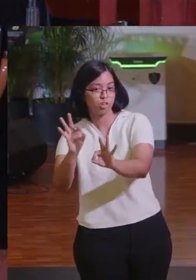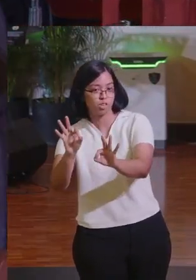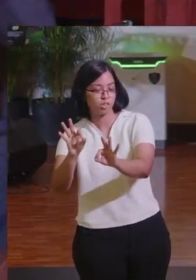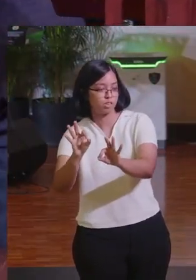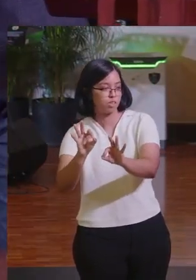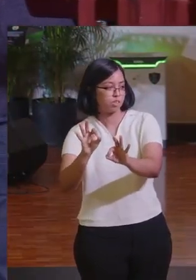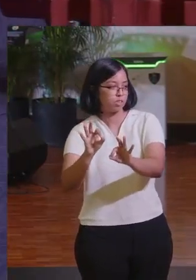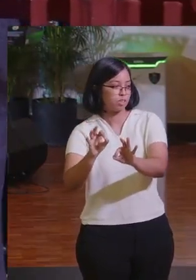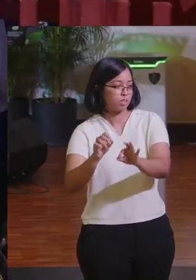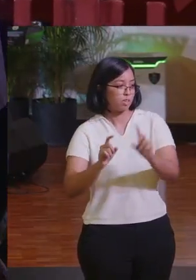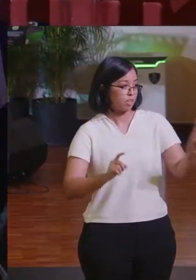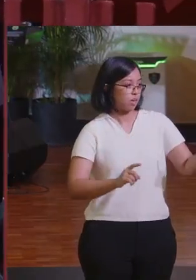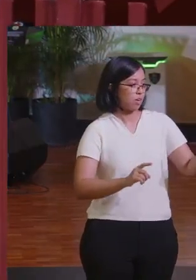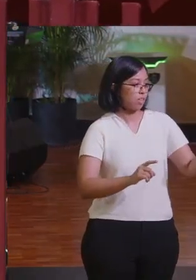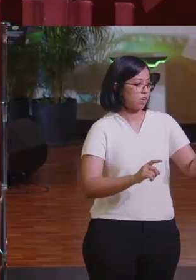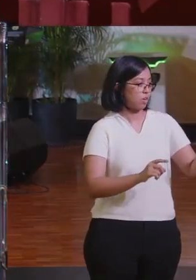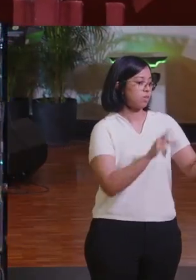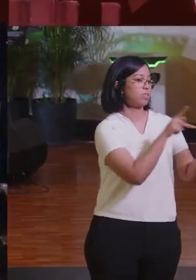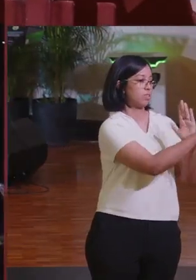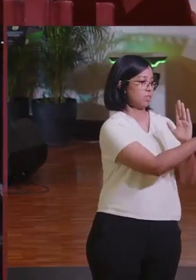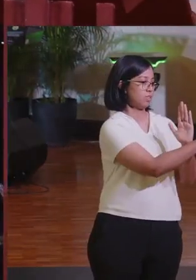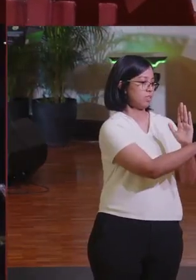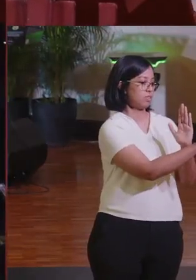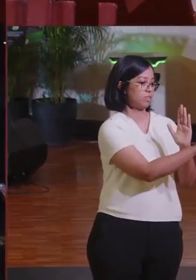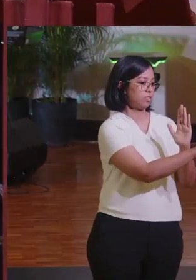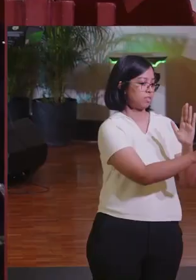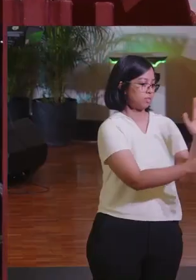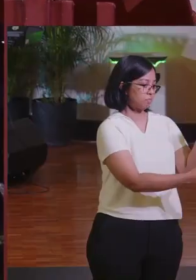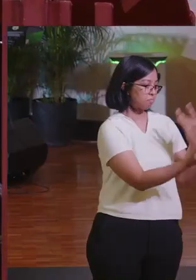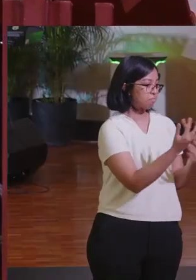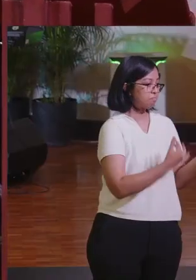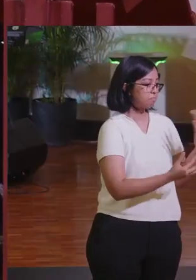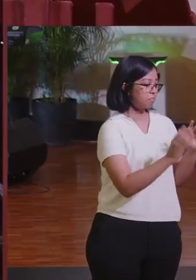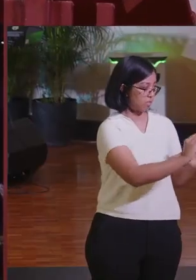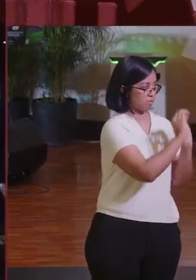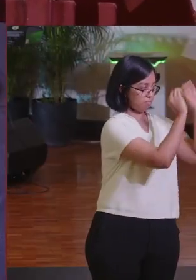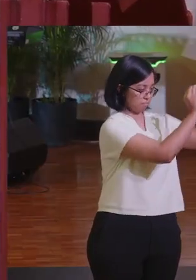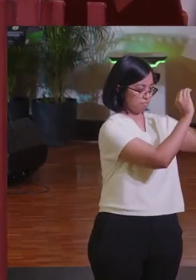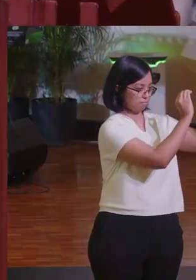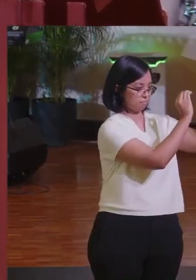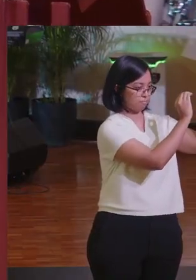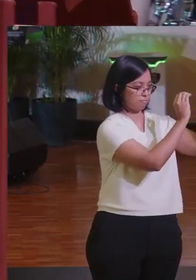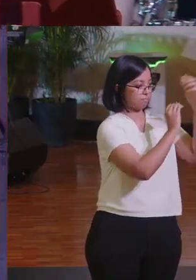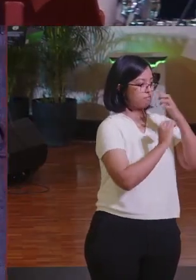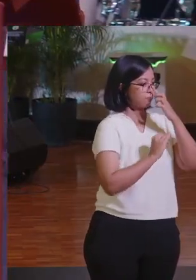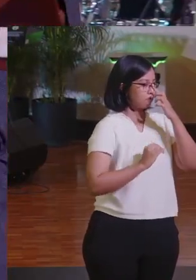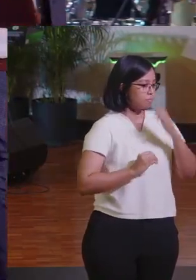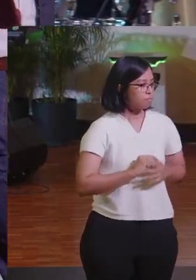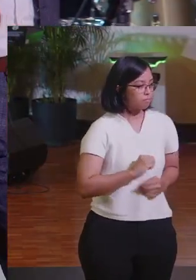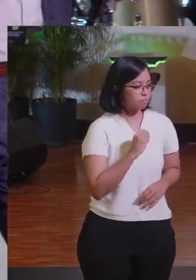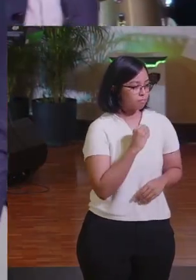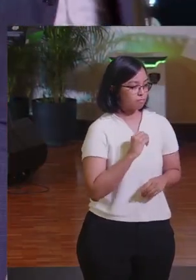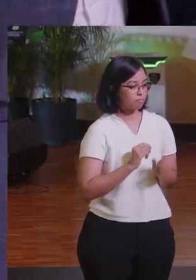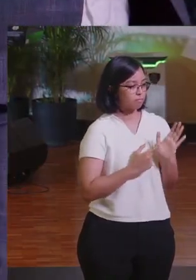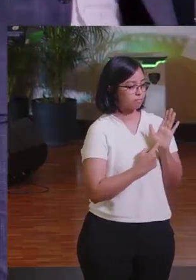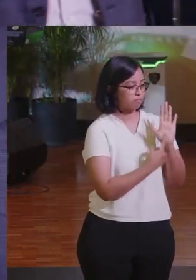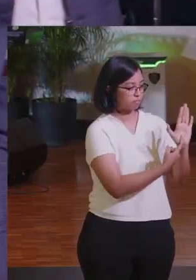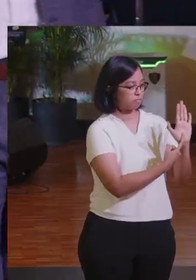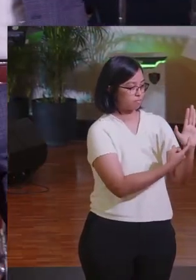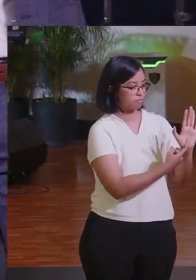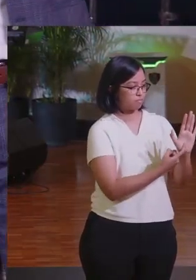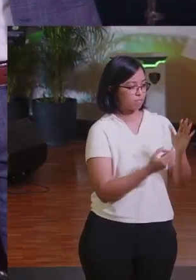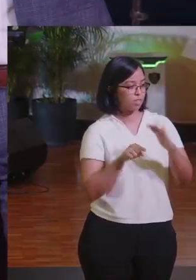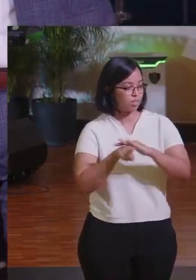yung isa naman ay papatayin upang iaalay. Alam mo, napakaganda po ng retrato ngayon. Yung scapegoat, para